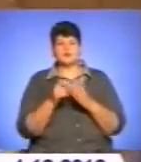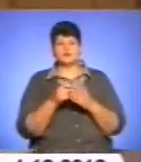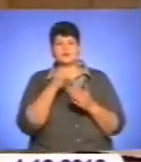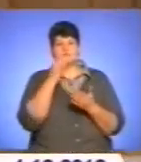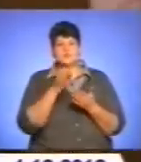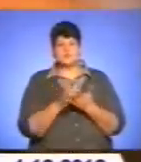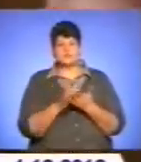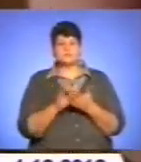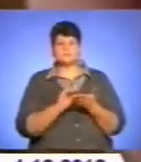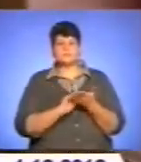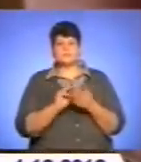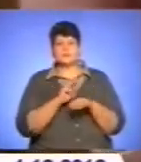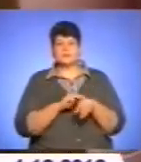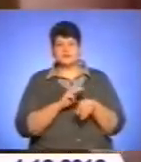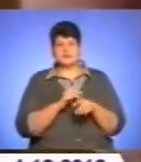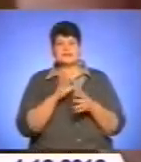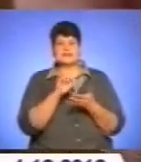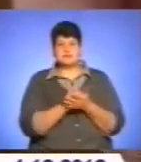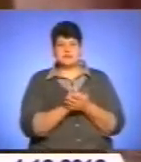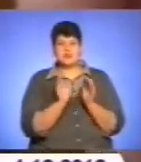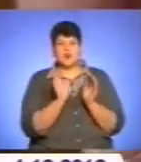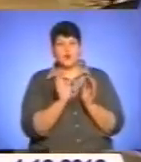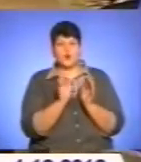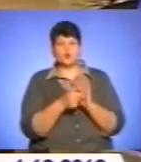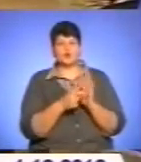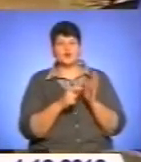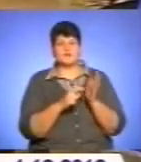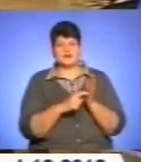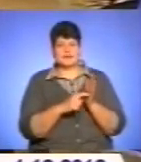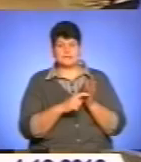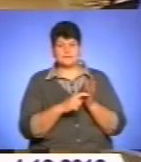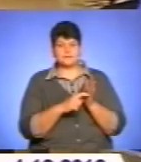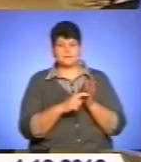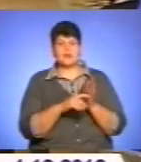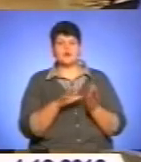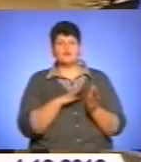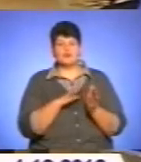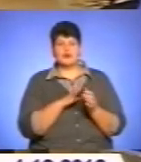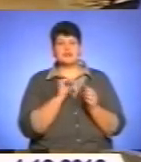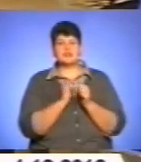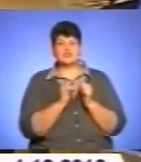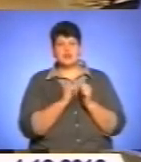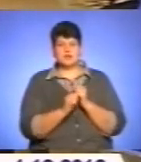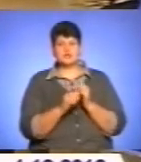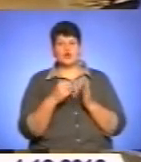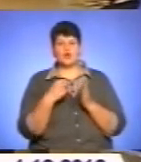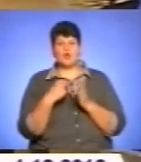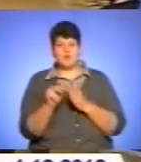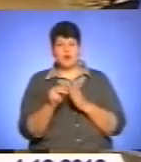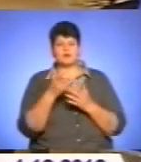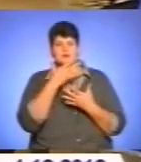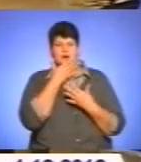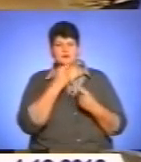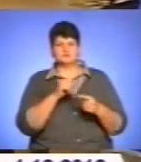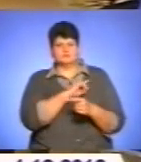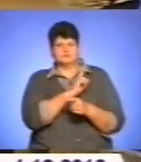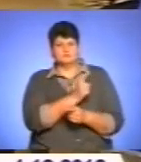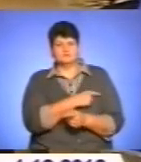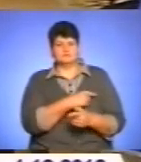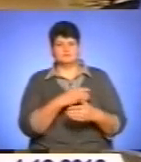та фахівців, які займаються охороною квартир. Досить часто, купляючи навіть броньовані потужні двері,